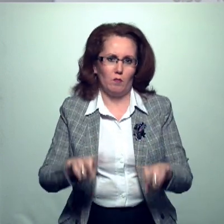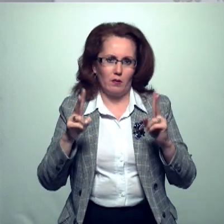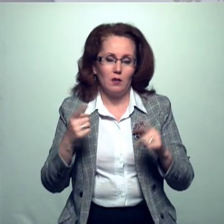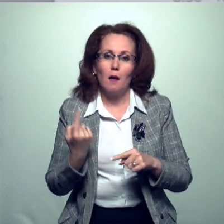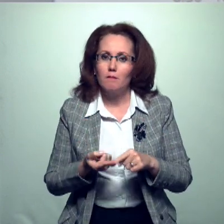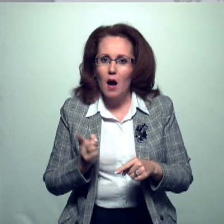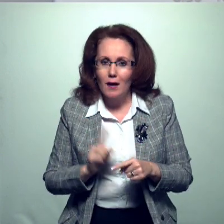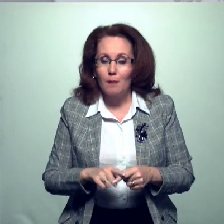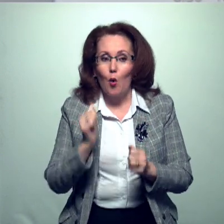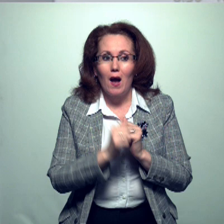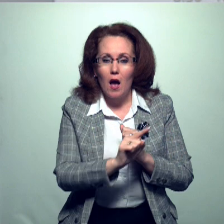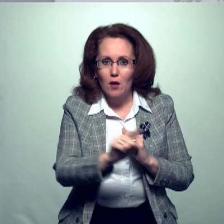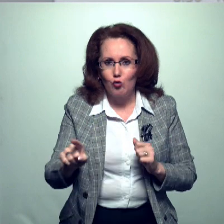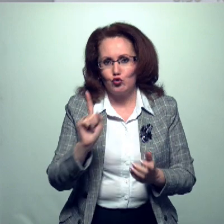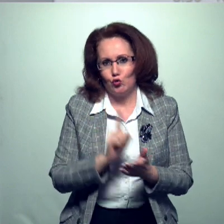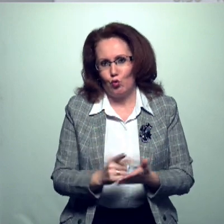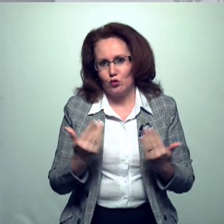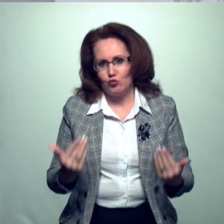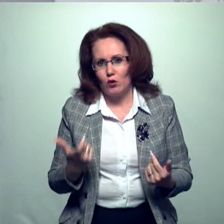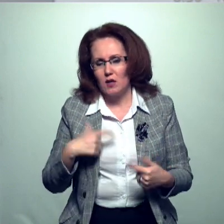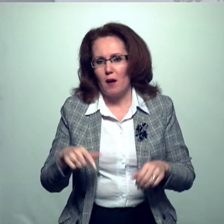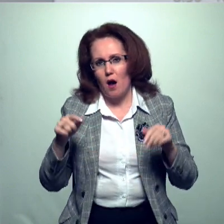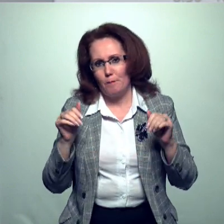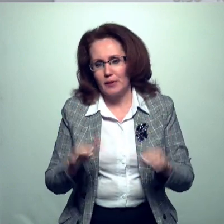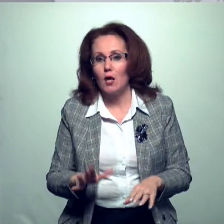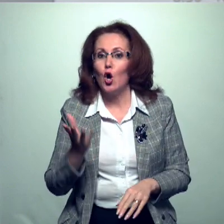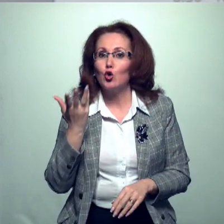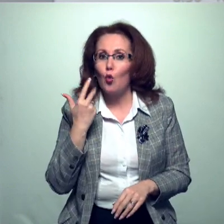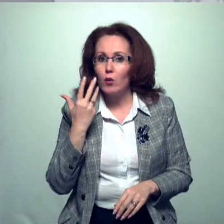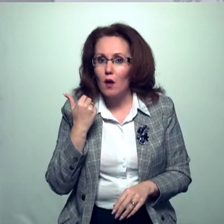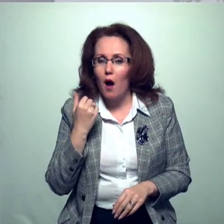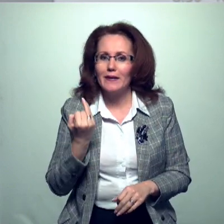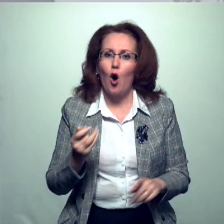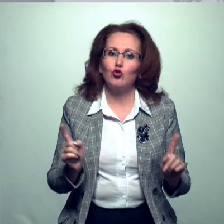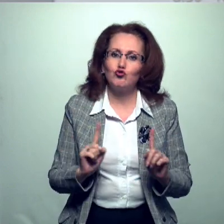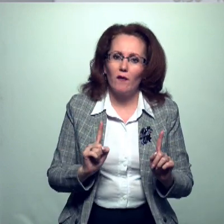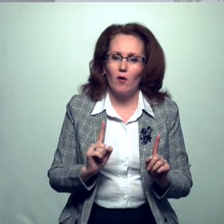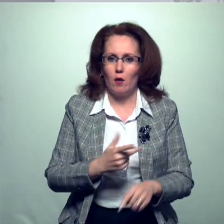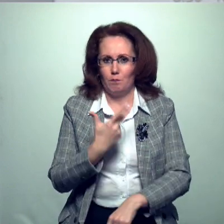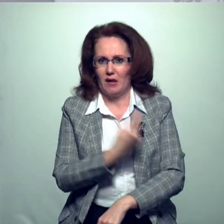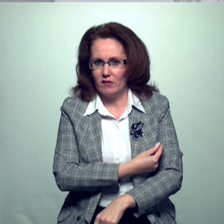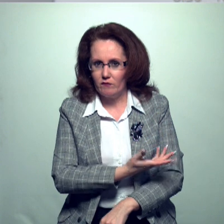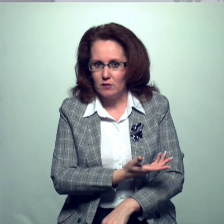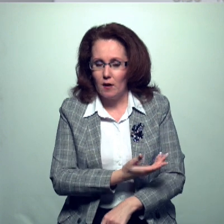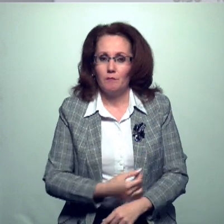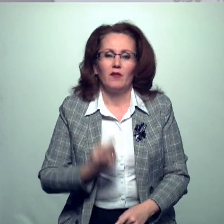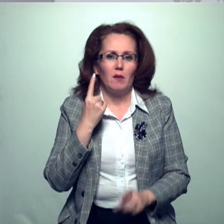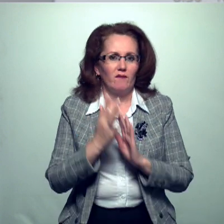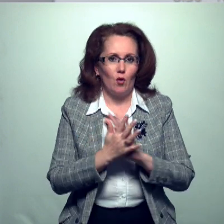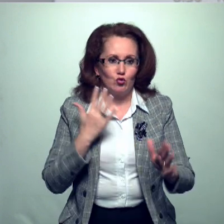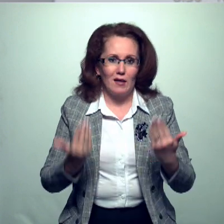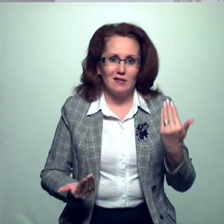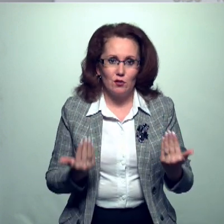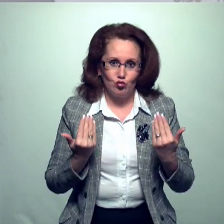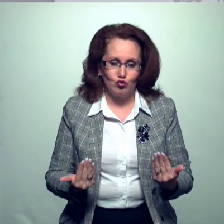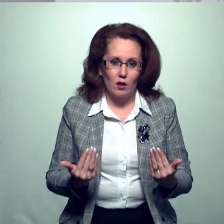Поэтому каждый сейчас должен для себя определить, когда и от чего он привьется. То есть в первую очередь, если